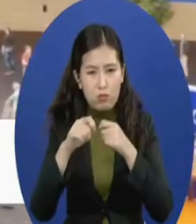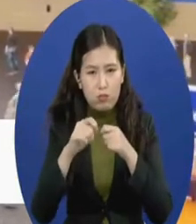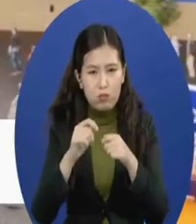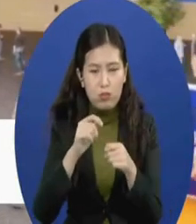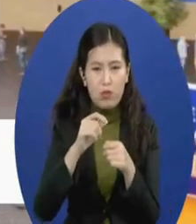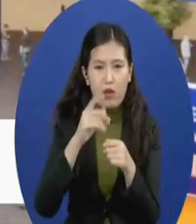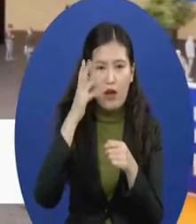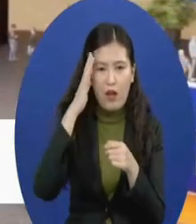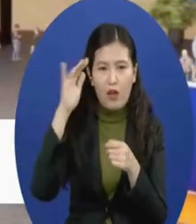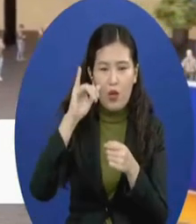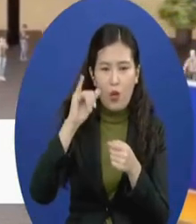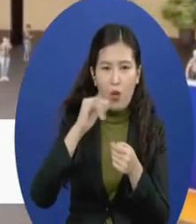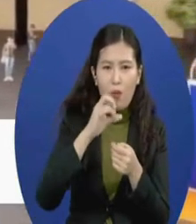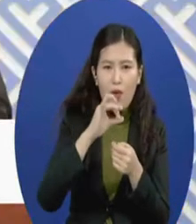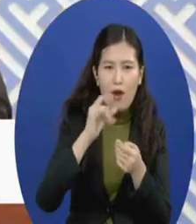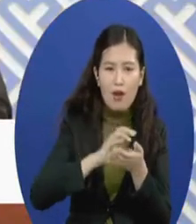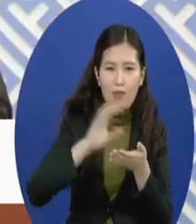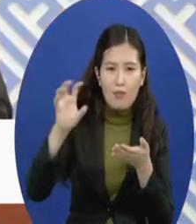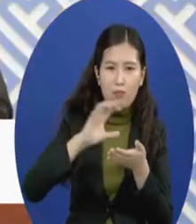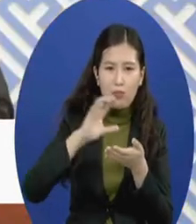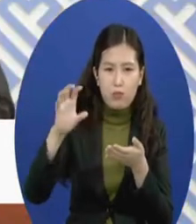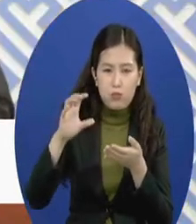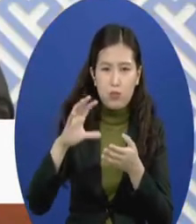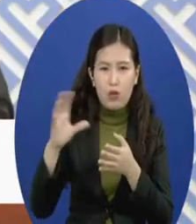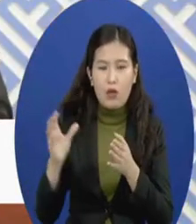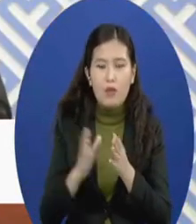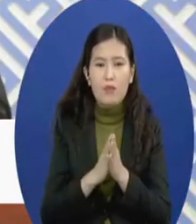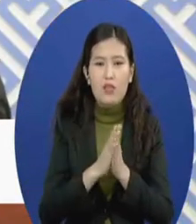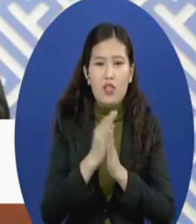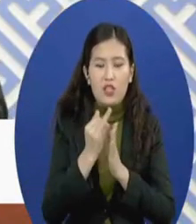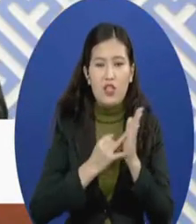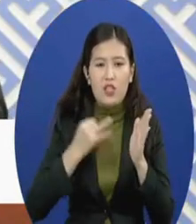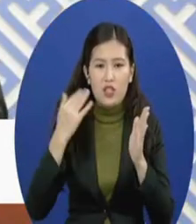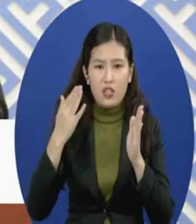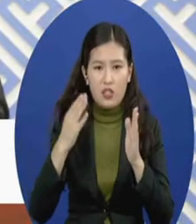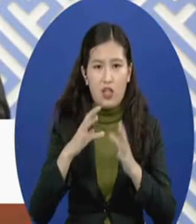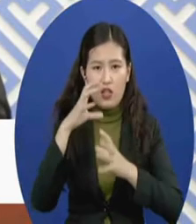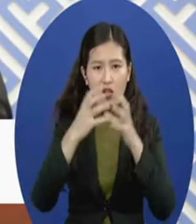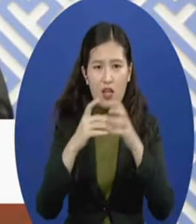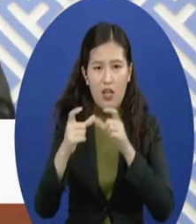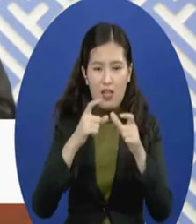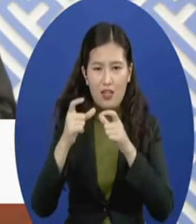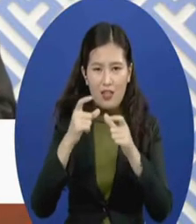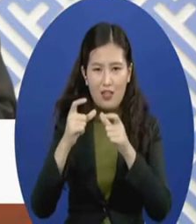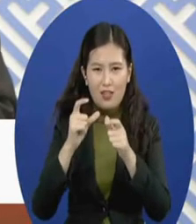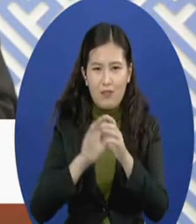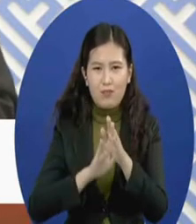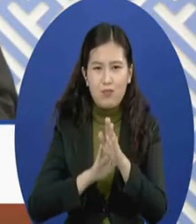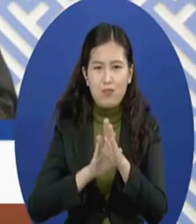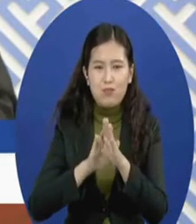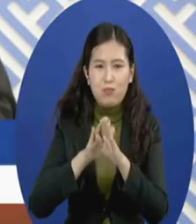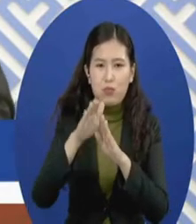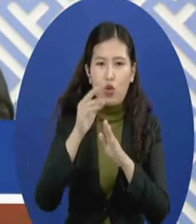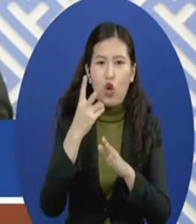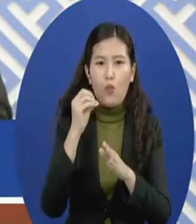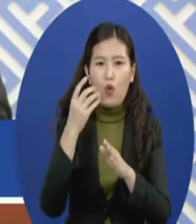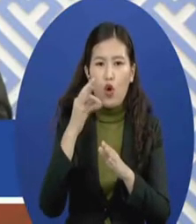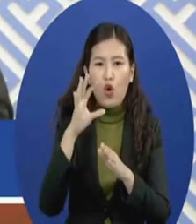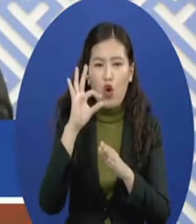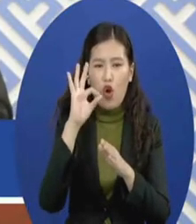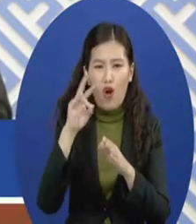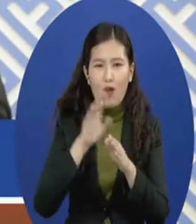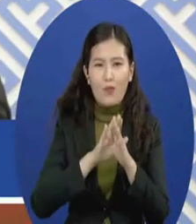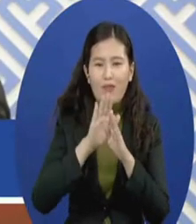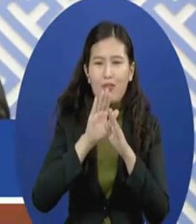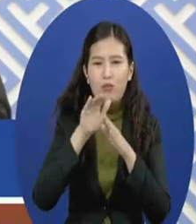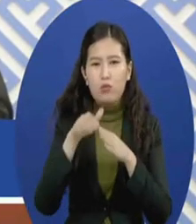боломжийн талаар илтгэл тавьсан юм. Дэлхийн эдийн засгийн өсөлт 2020 онд 4.4%-аар агшиж,